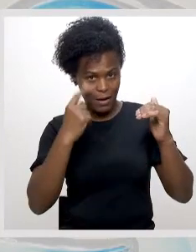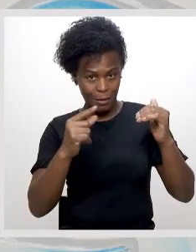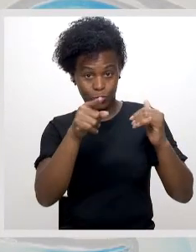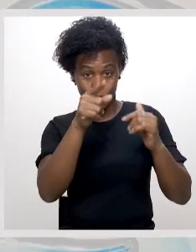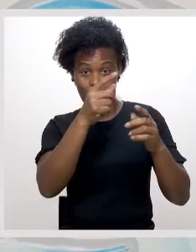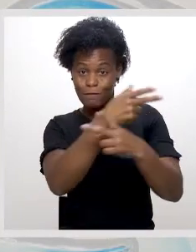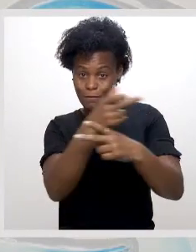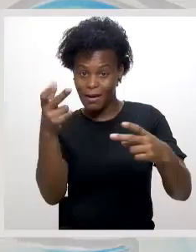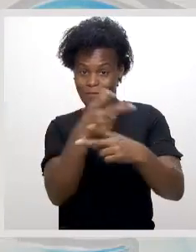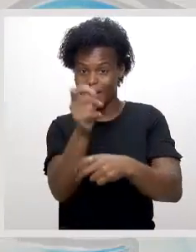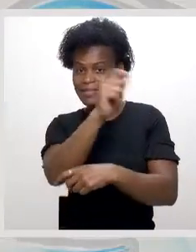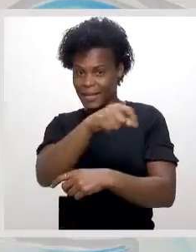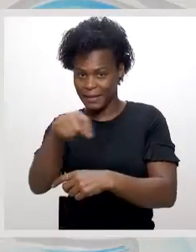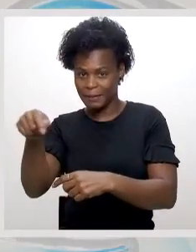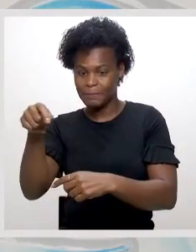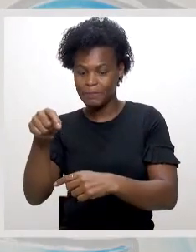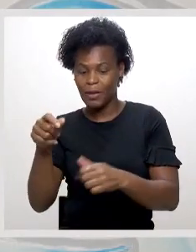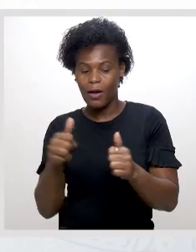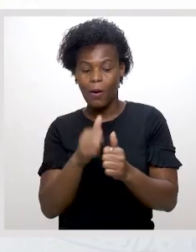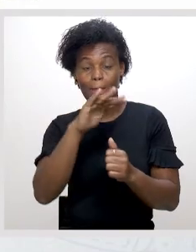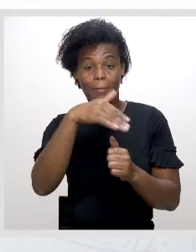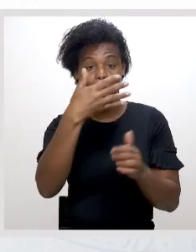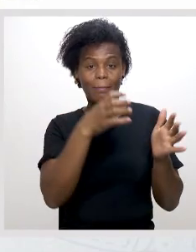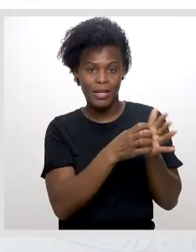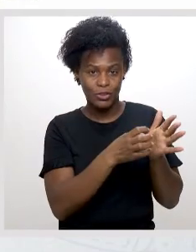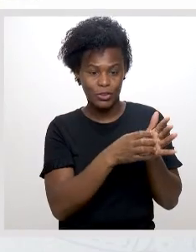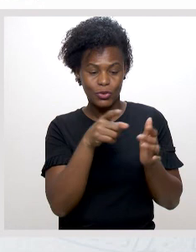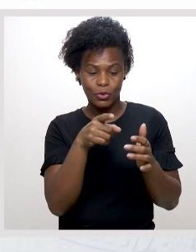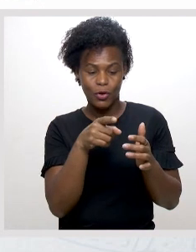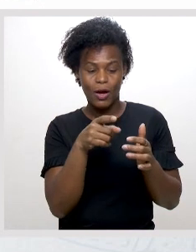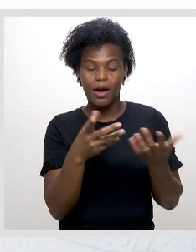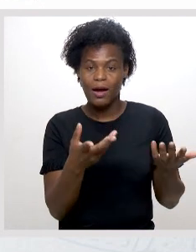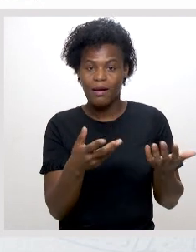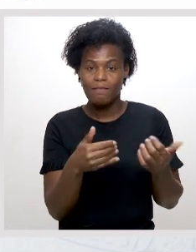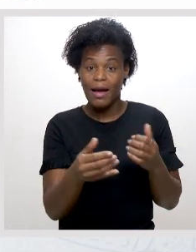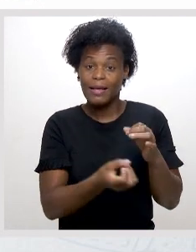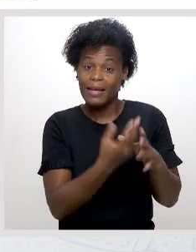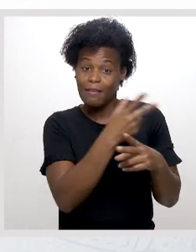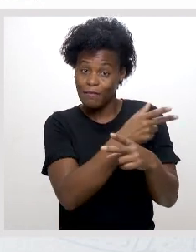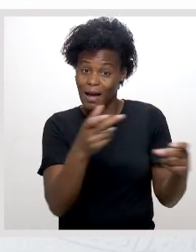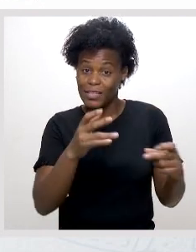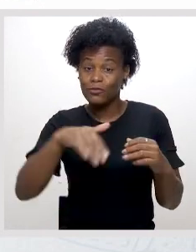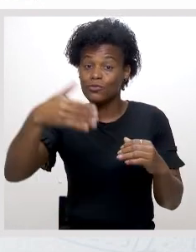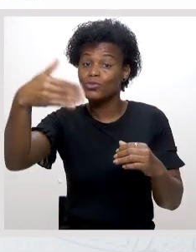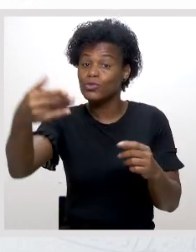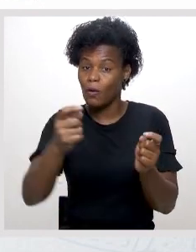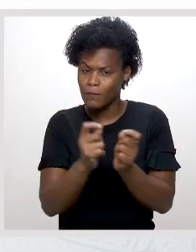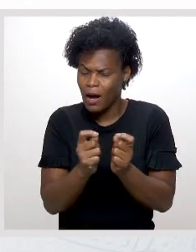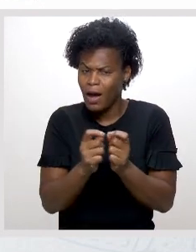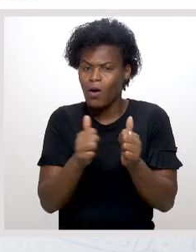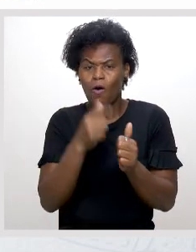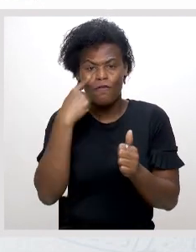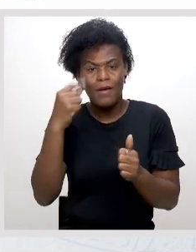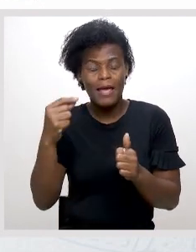vas écrire des phrases. Avec la première image, tu vas créer une phrase au futur proche avec